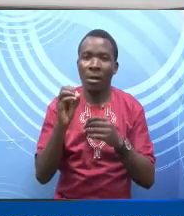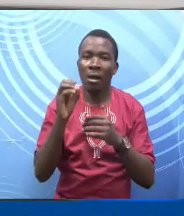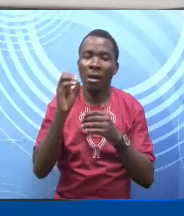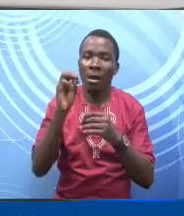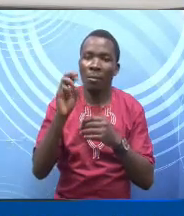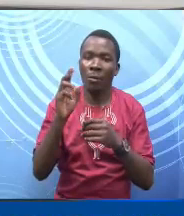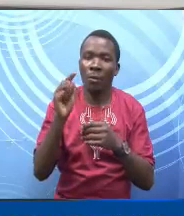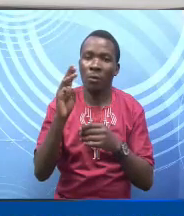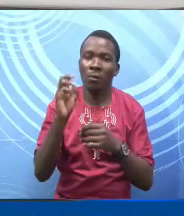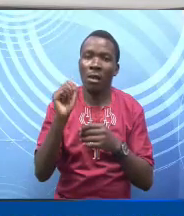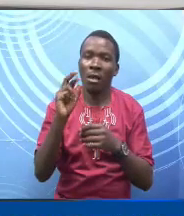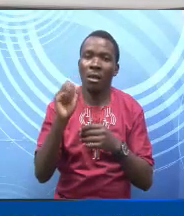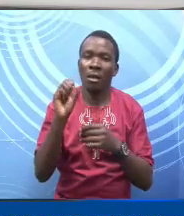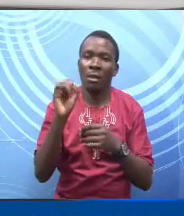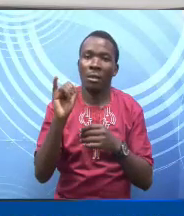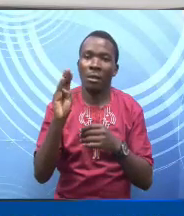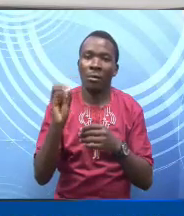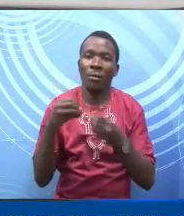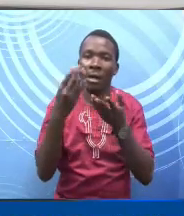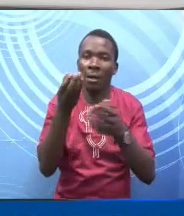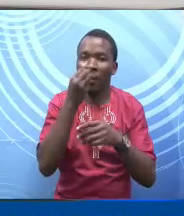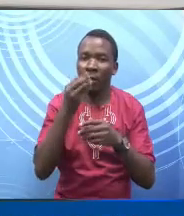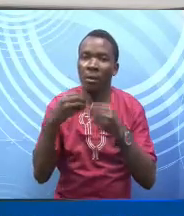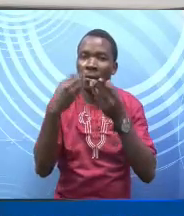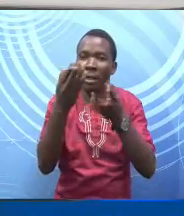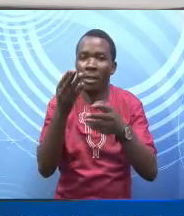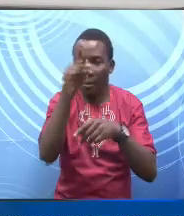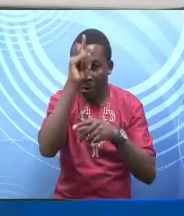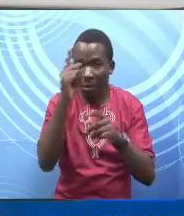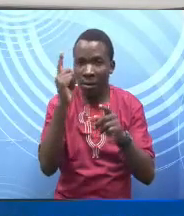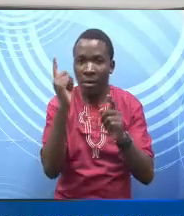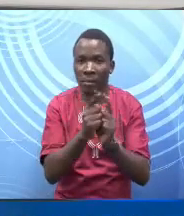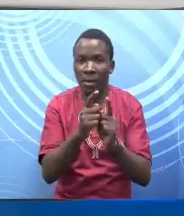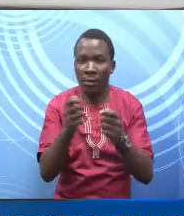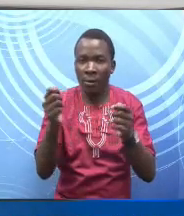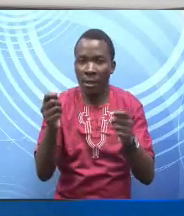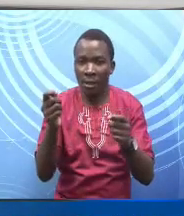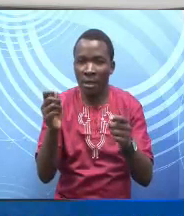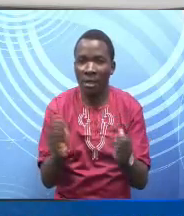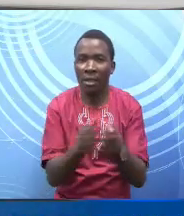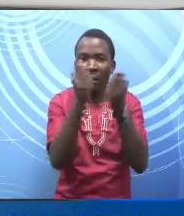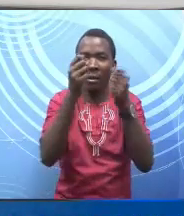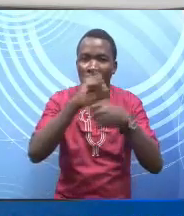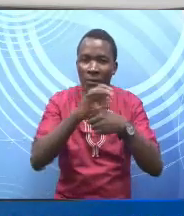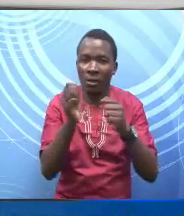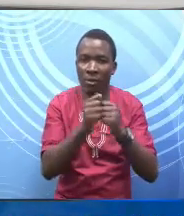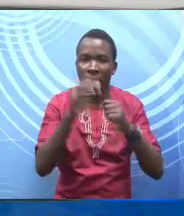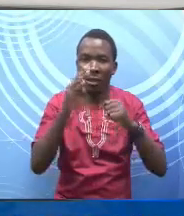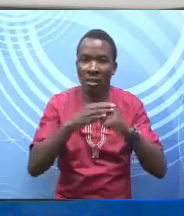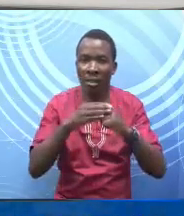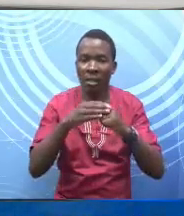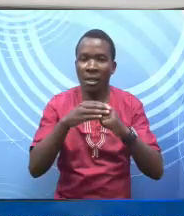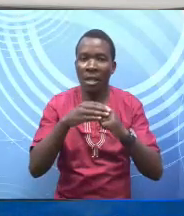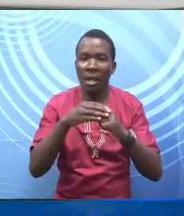bagiye kugeza ku baturage bagizweho n'ingaruka z'icyorezo cya COVID-19. Inkuru irambuye na Semigabo